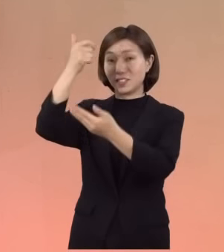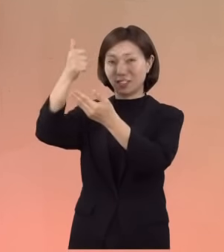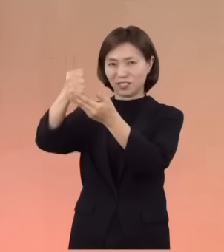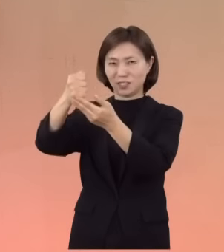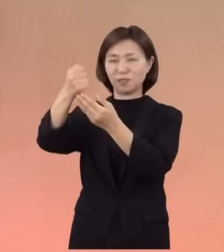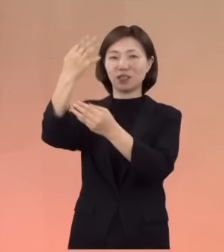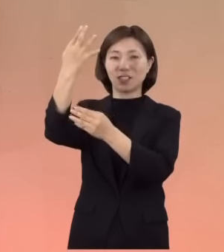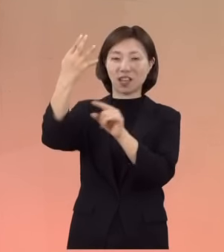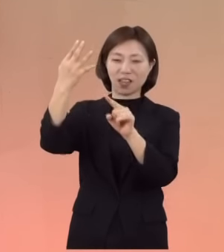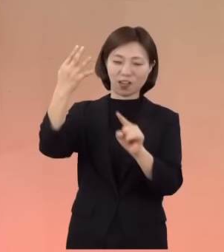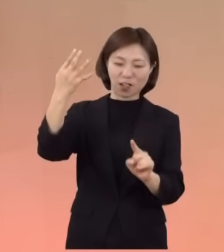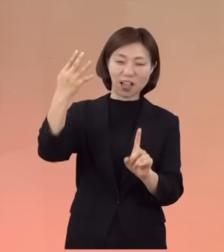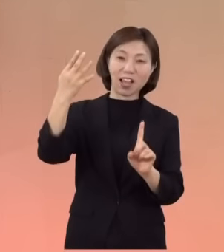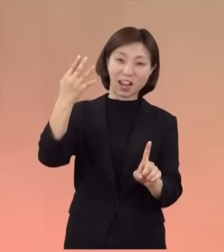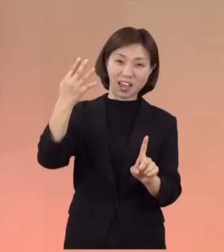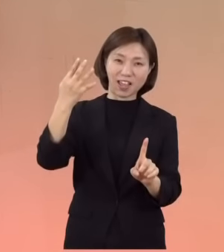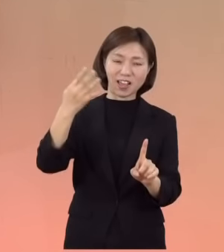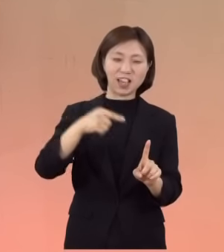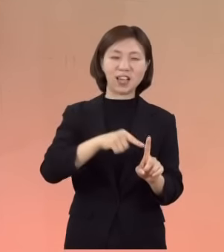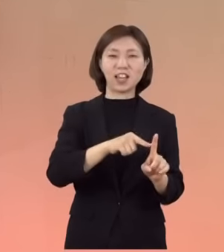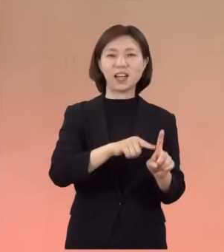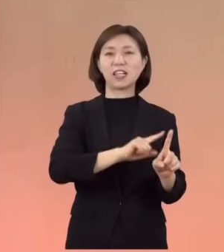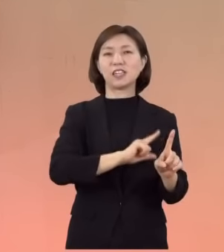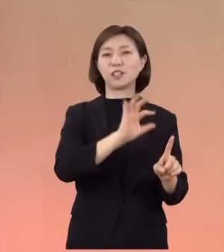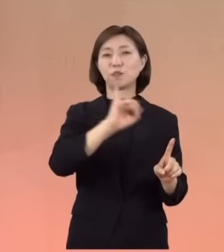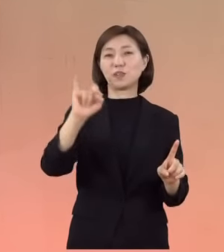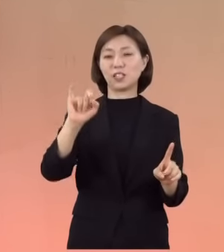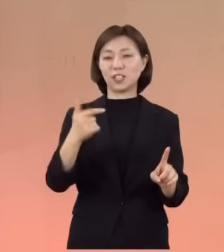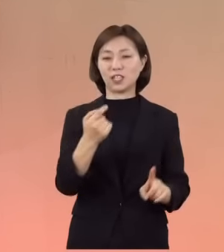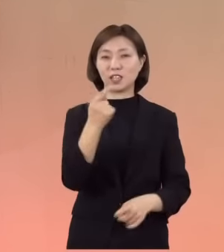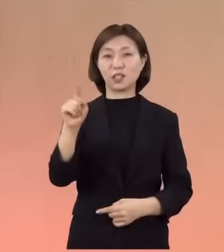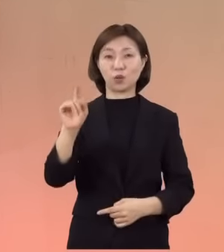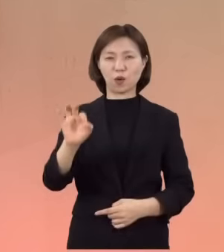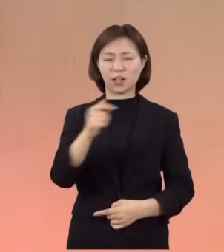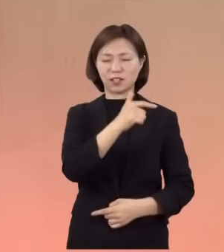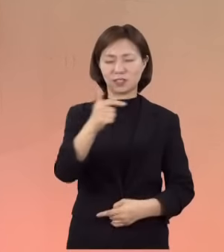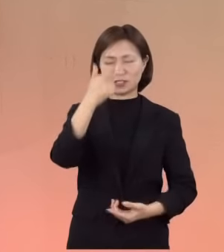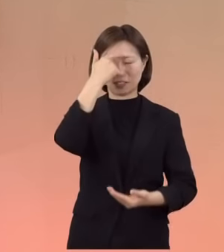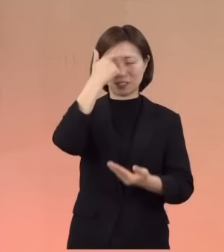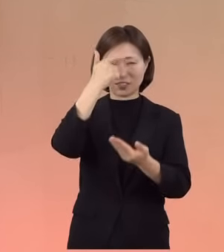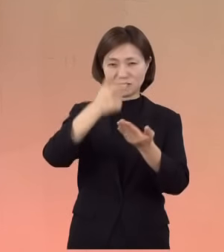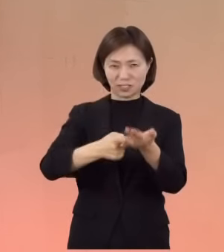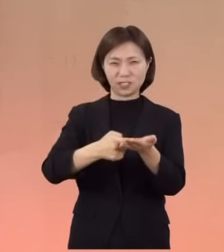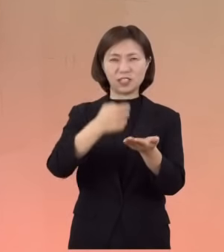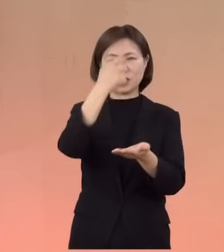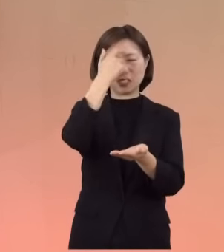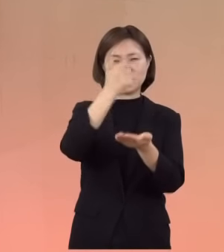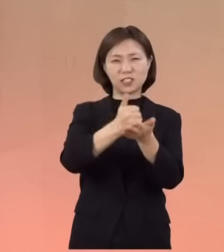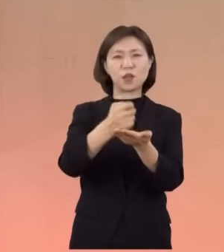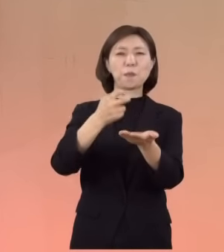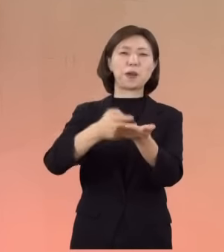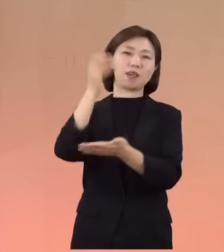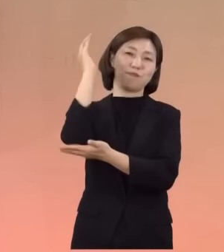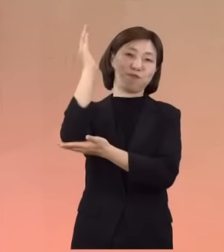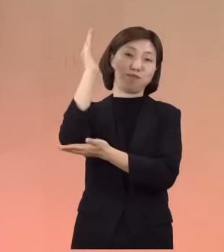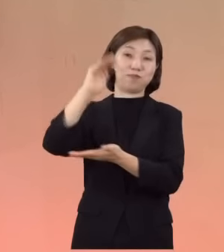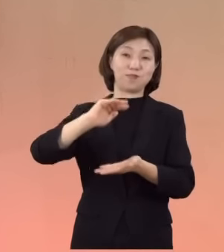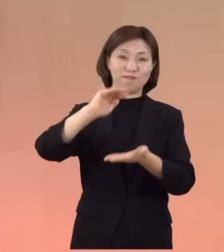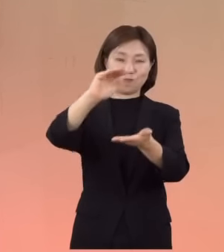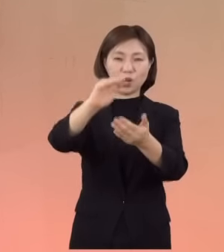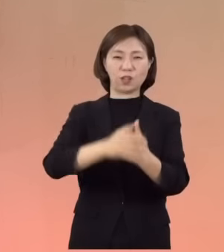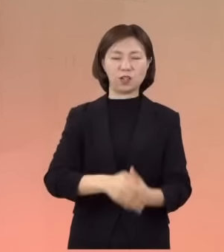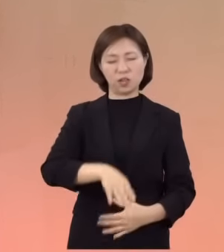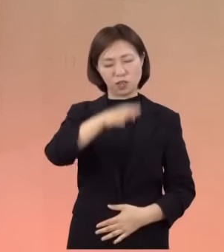불렸던 인광대사 법문의 말씀 들려 드렸습니다 우리가 병에 걸리는 세 가지